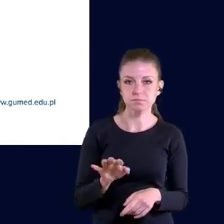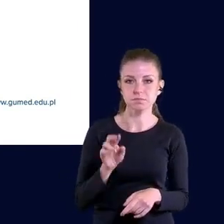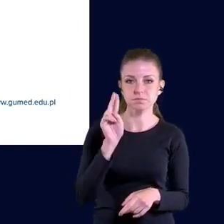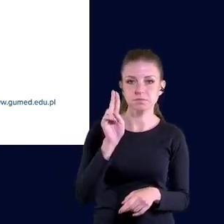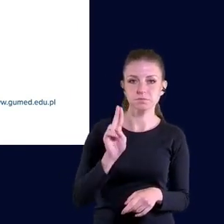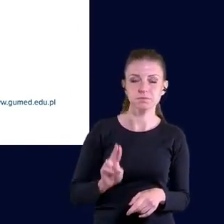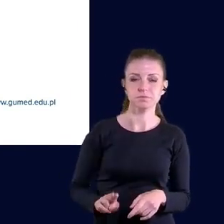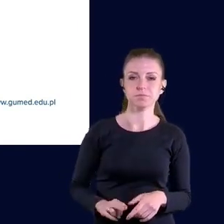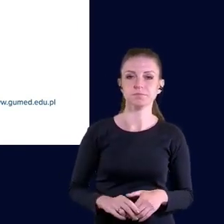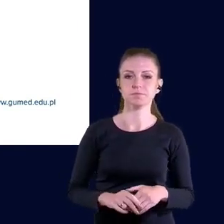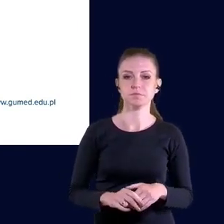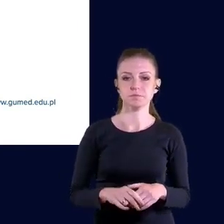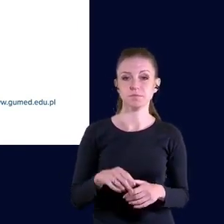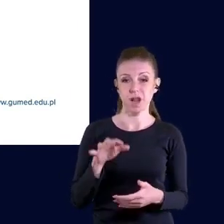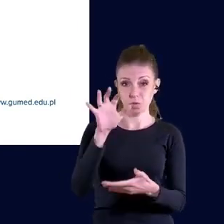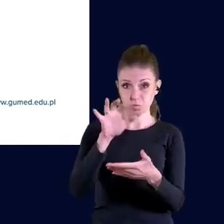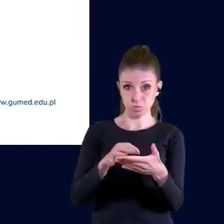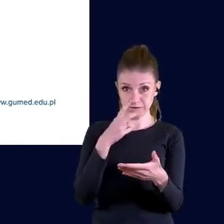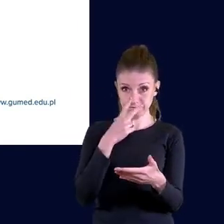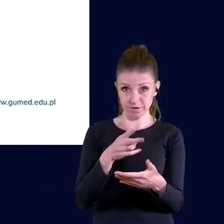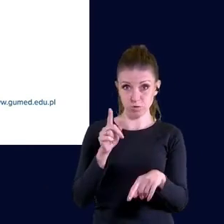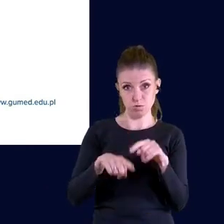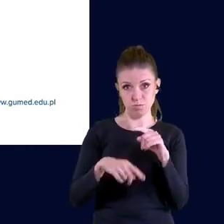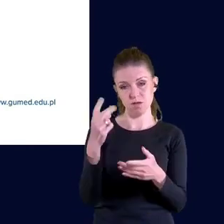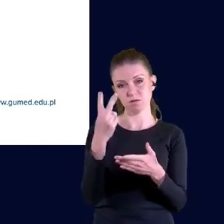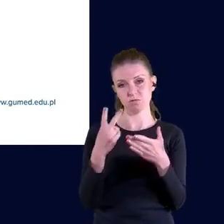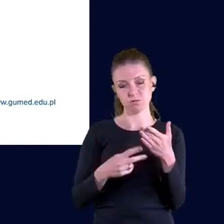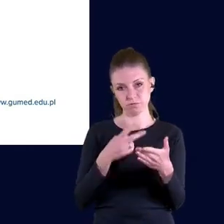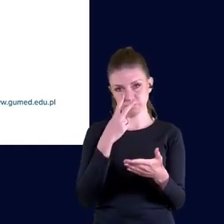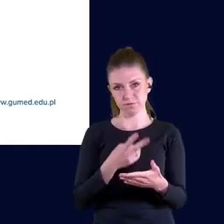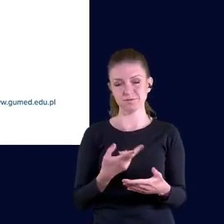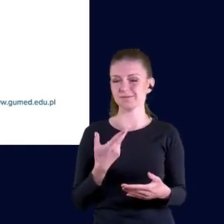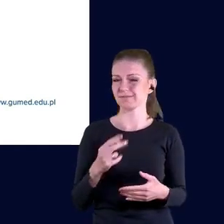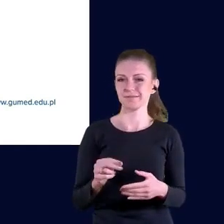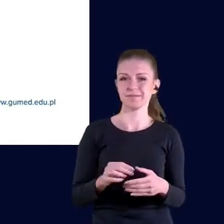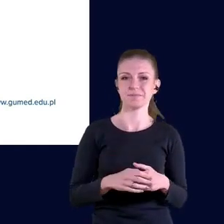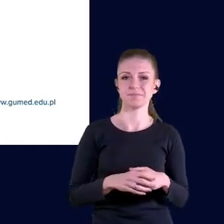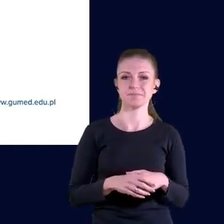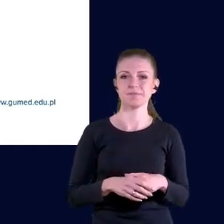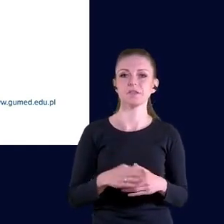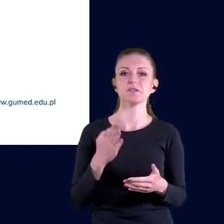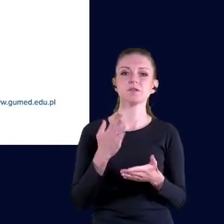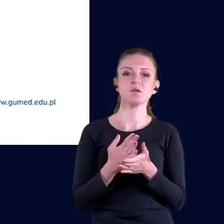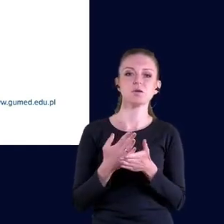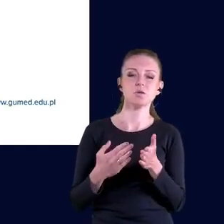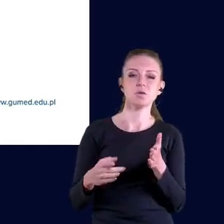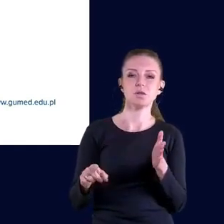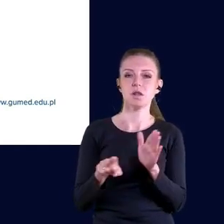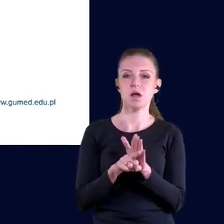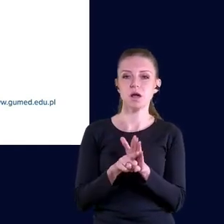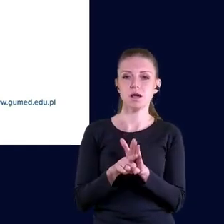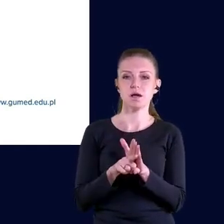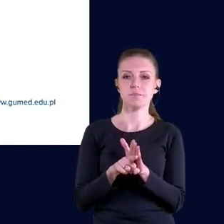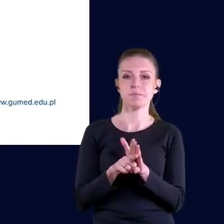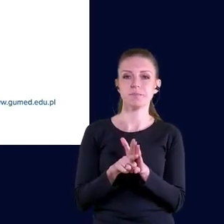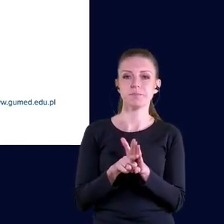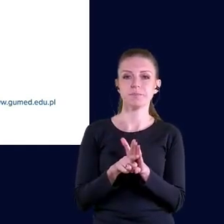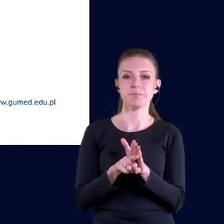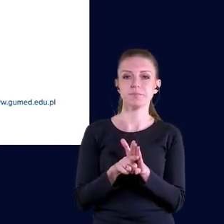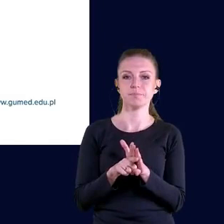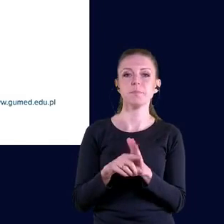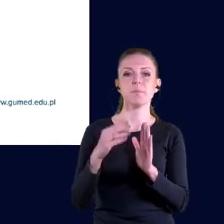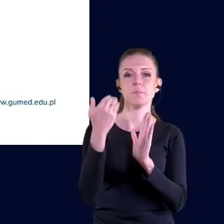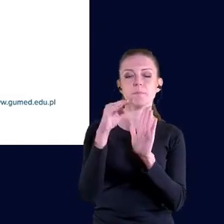widoczna podczas normalnej lektury ona jest widoczna tylko dla tego powiedzieć